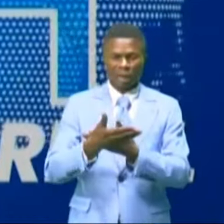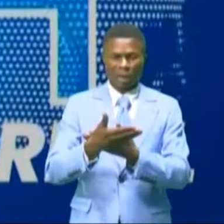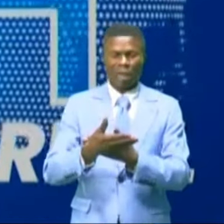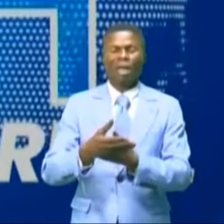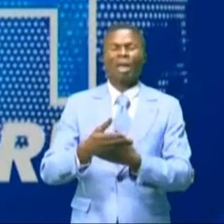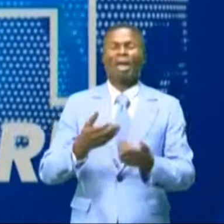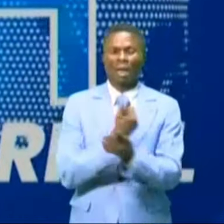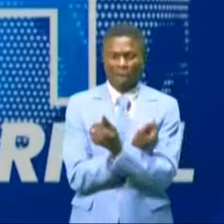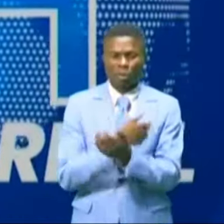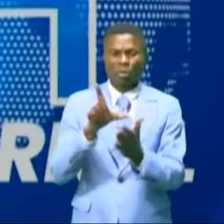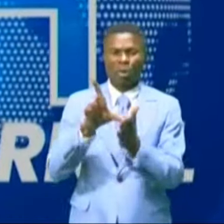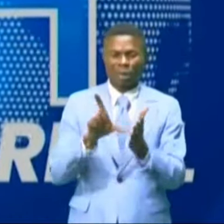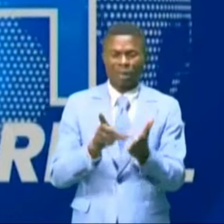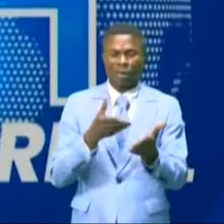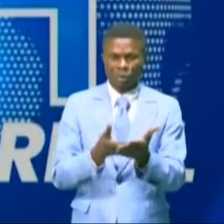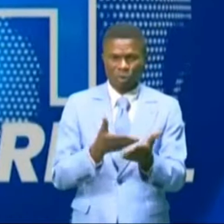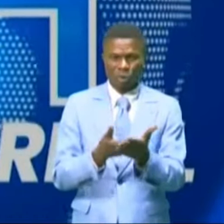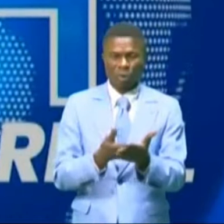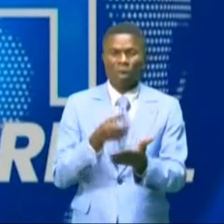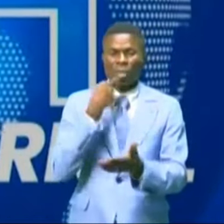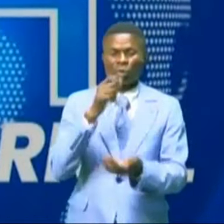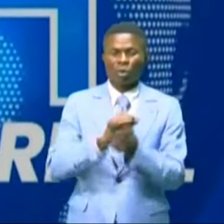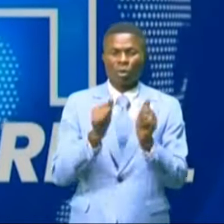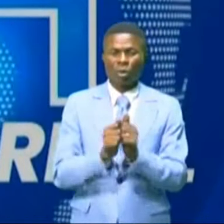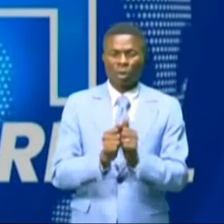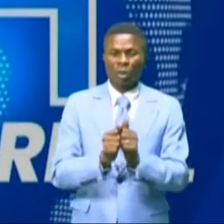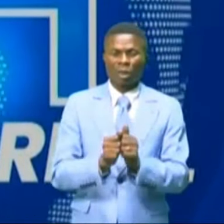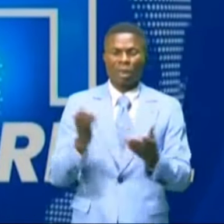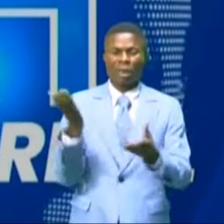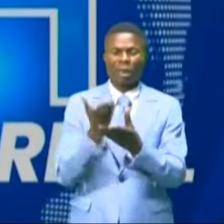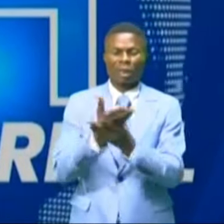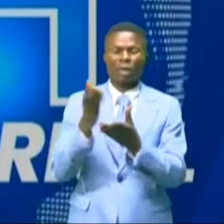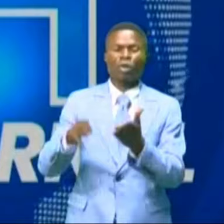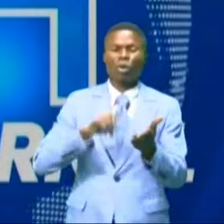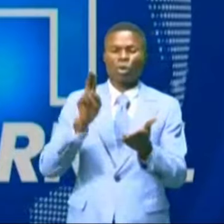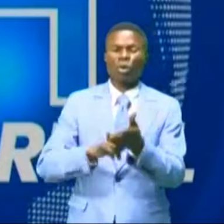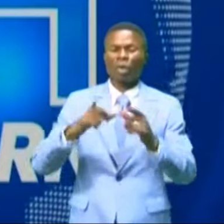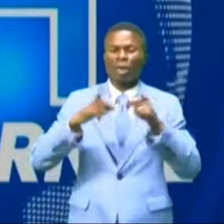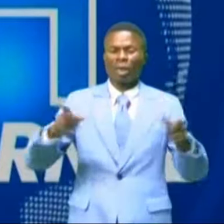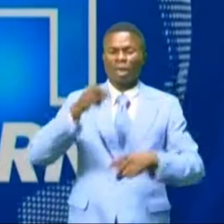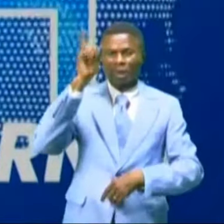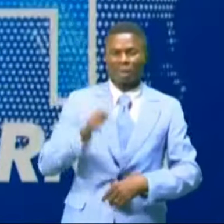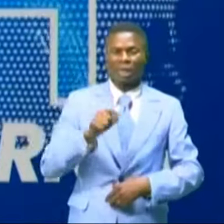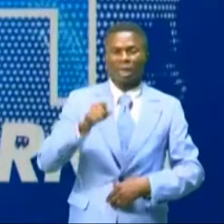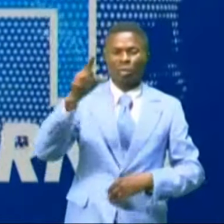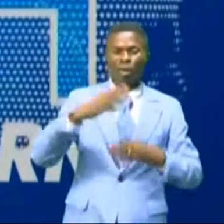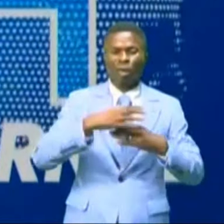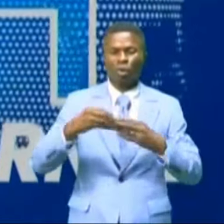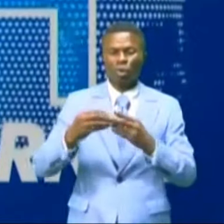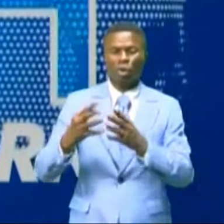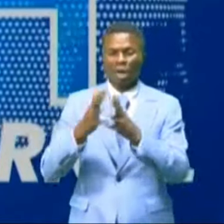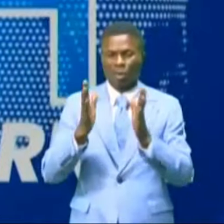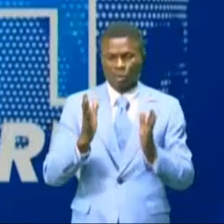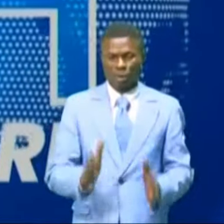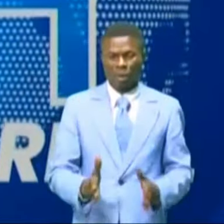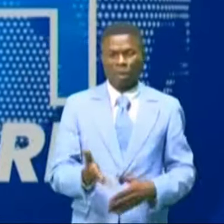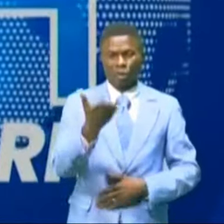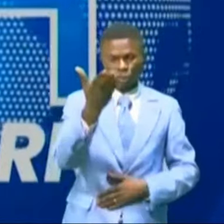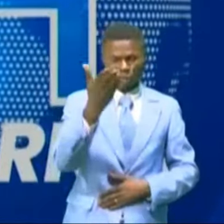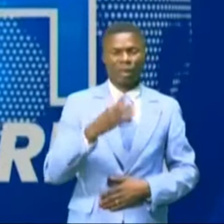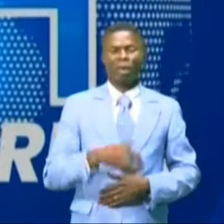aux normes. On parle en effet des gros contrats évalués à des centaines des millions de dollars américains. Joël